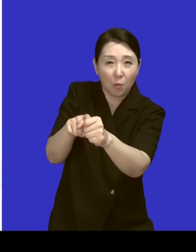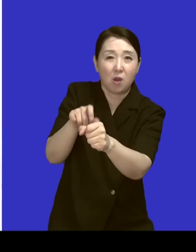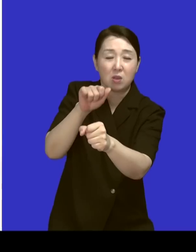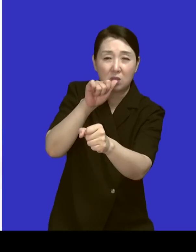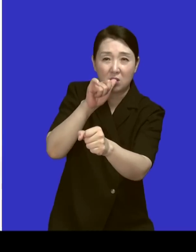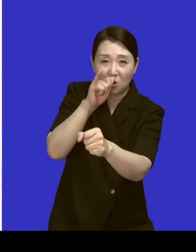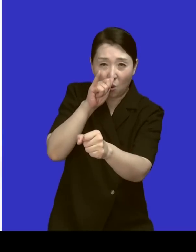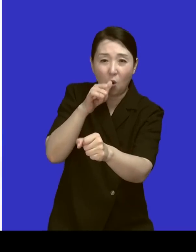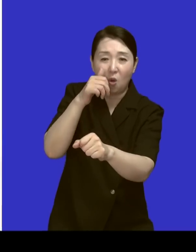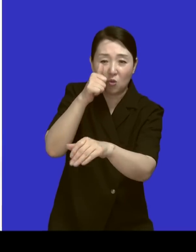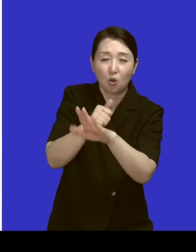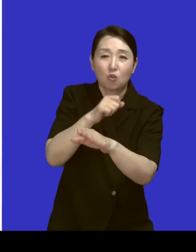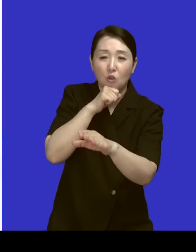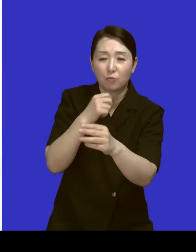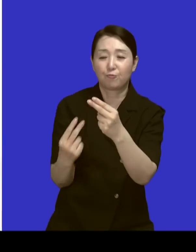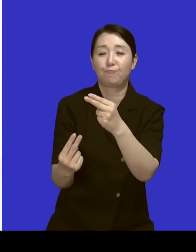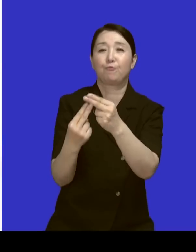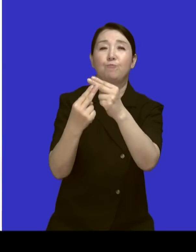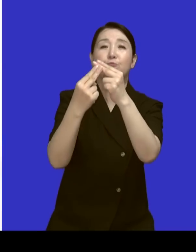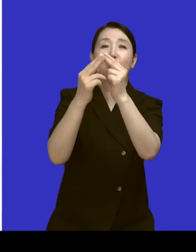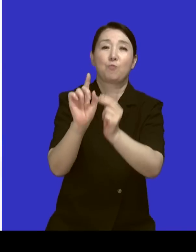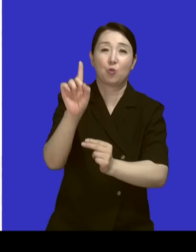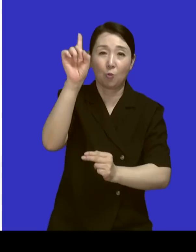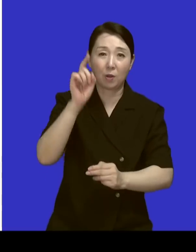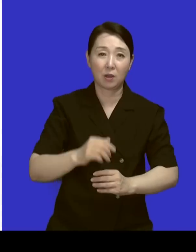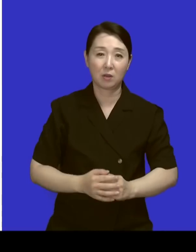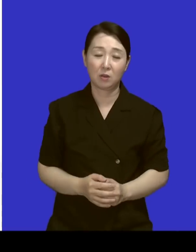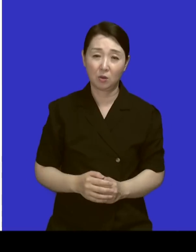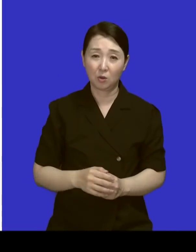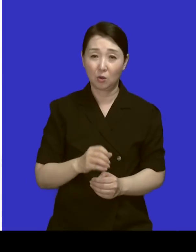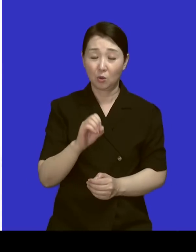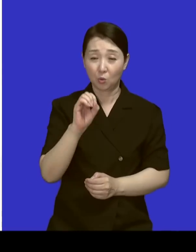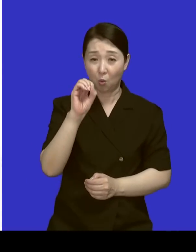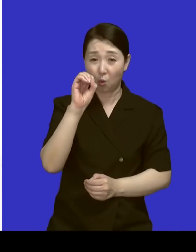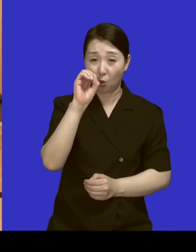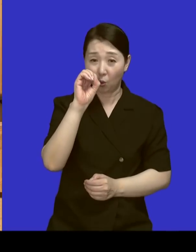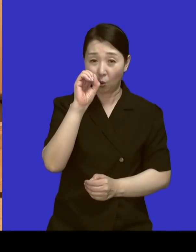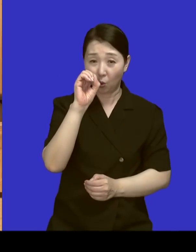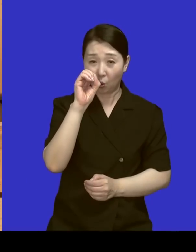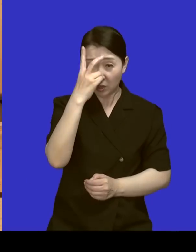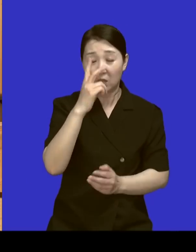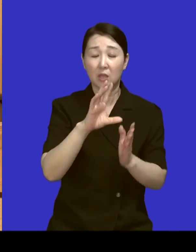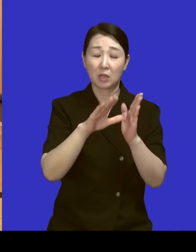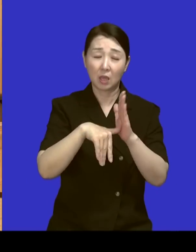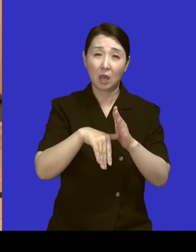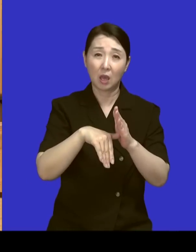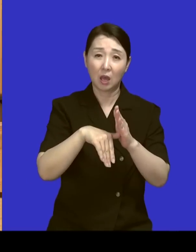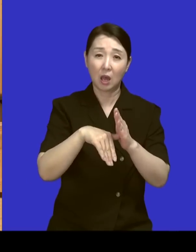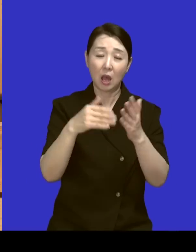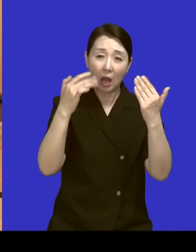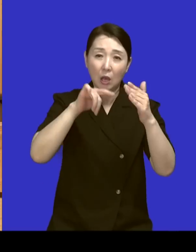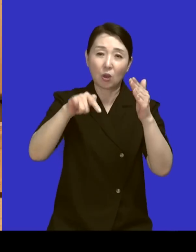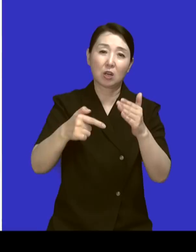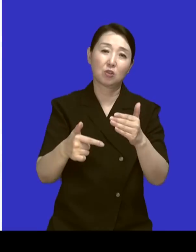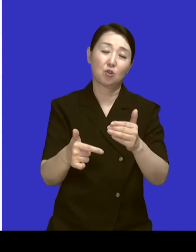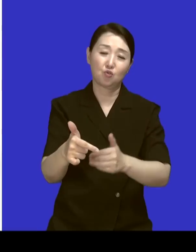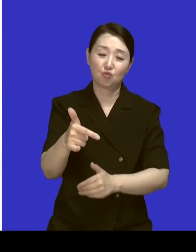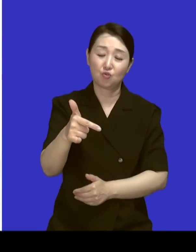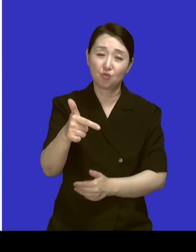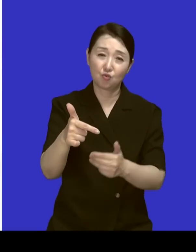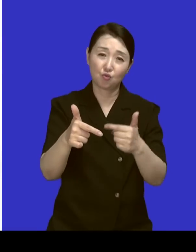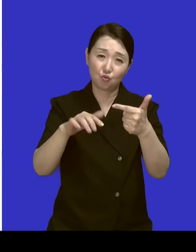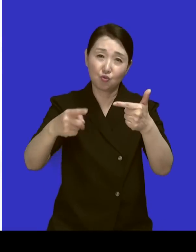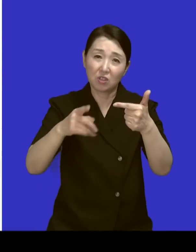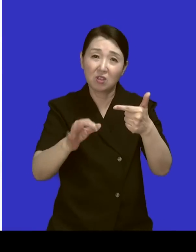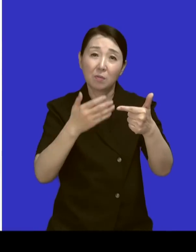계속 높여나갔어요. 예. 그래서 고등학교 2학년 때는 전교 6등까지도 올릴 수가 와. 있었거든요. 와. 물론 성적을